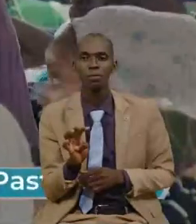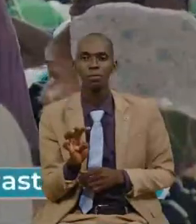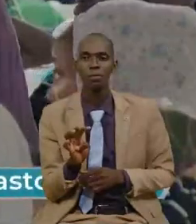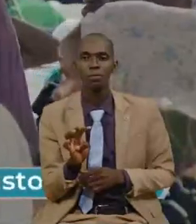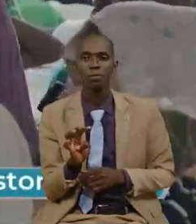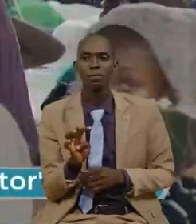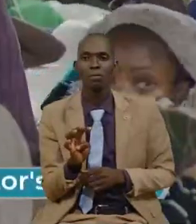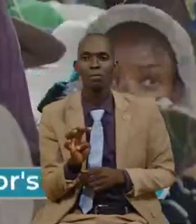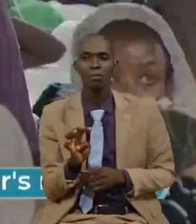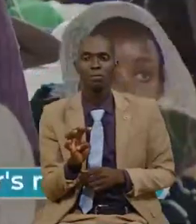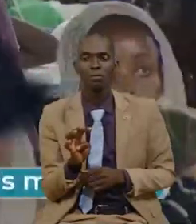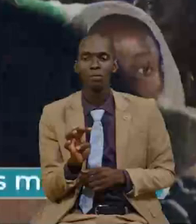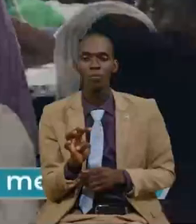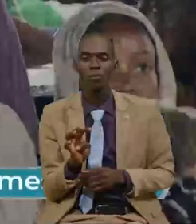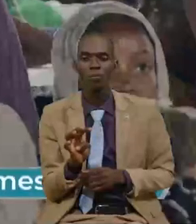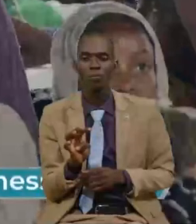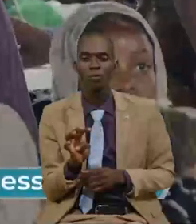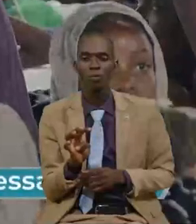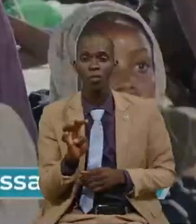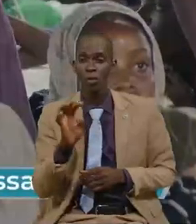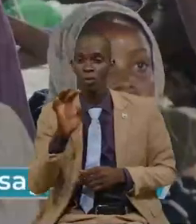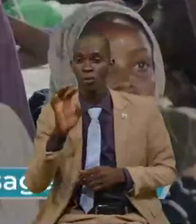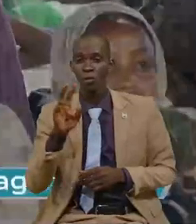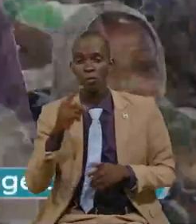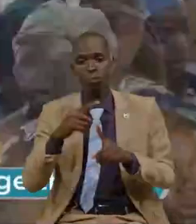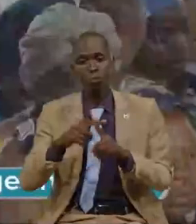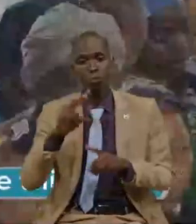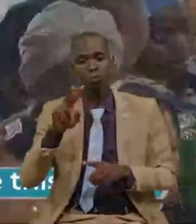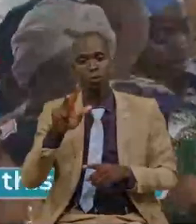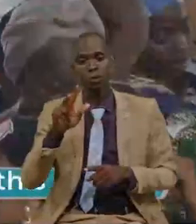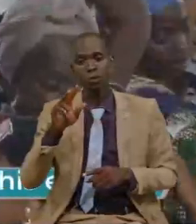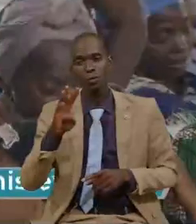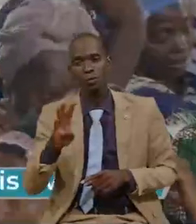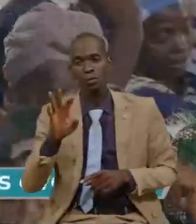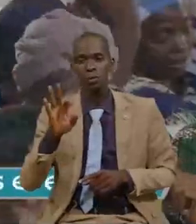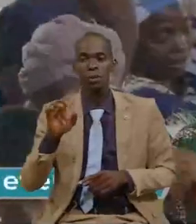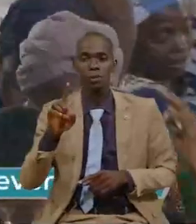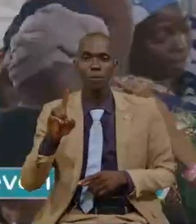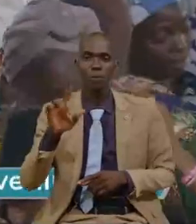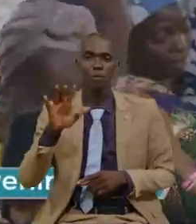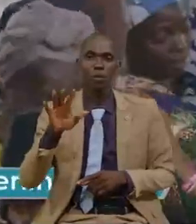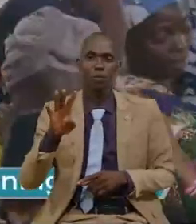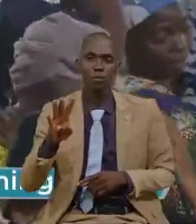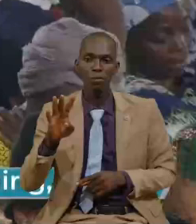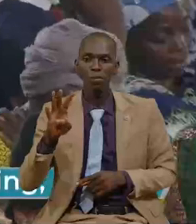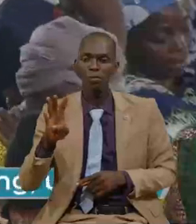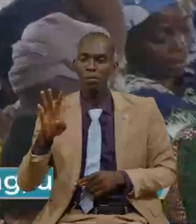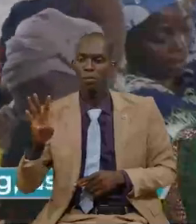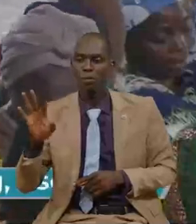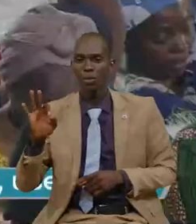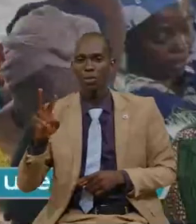4 4 4 9 2 6 3.